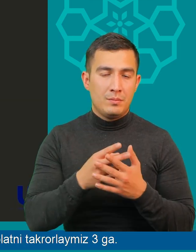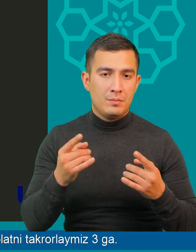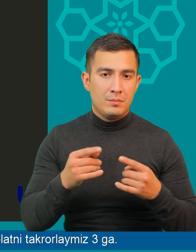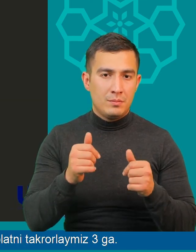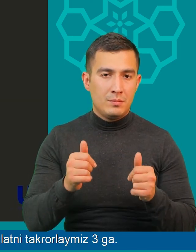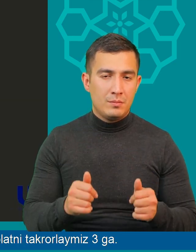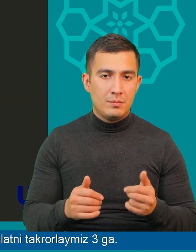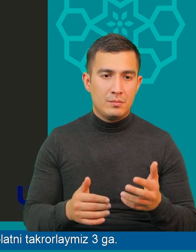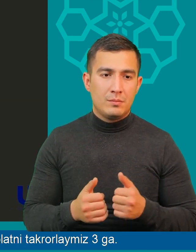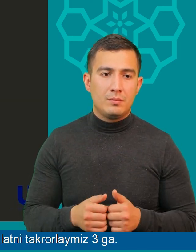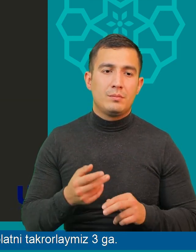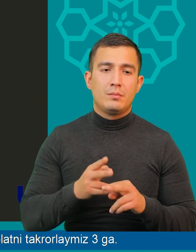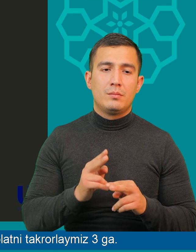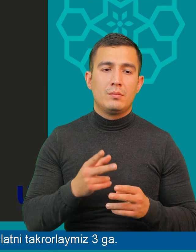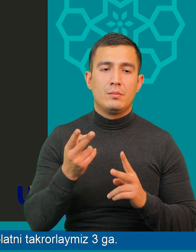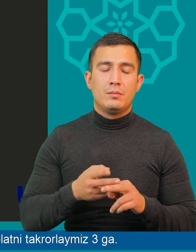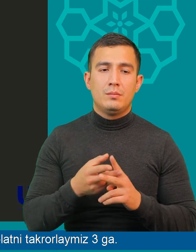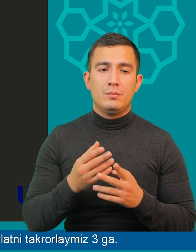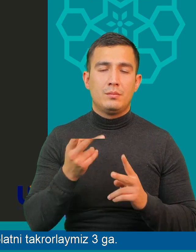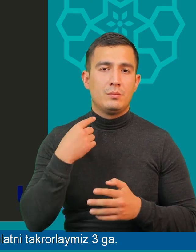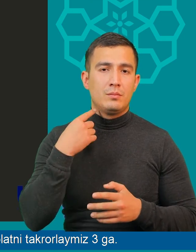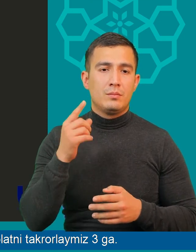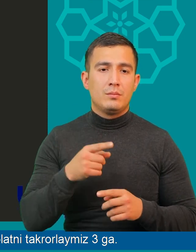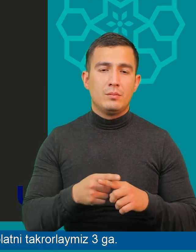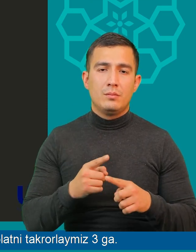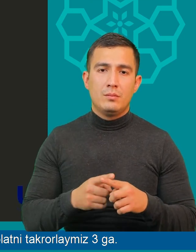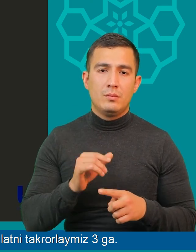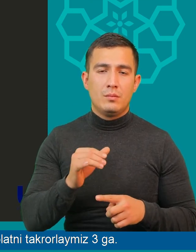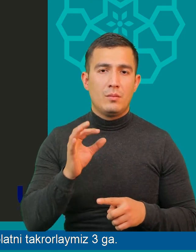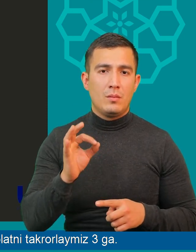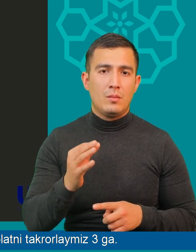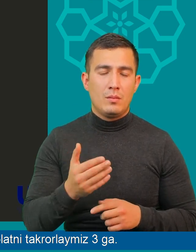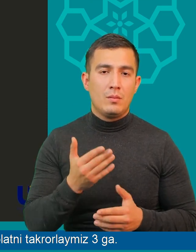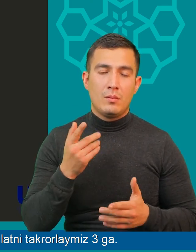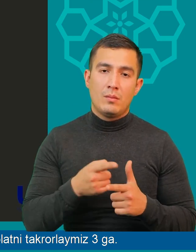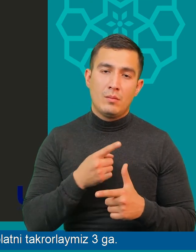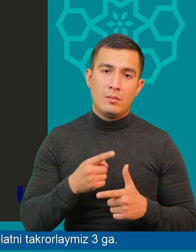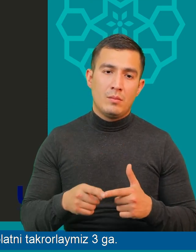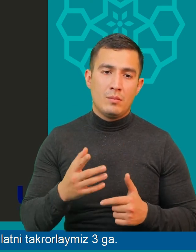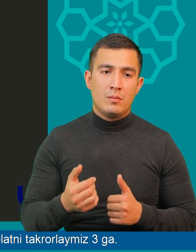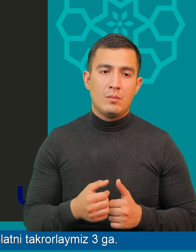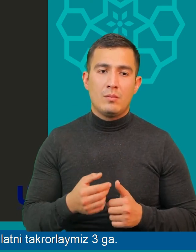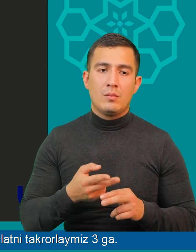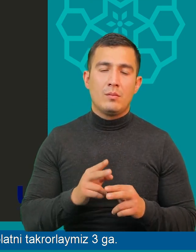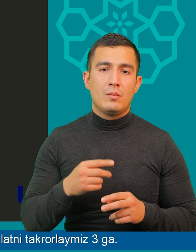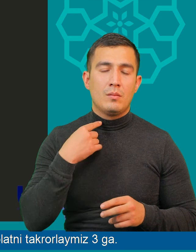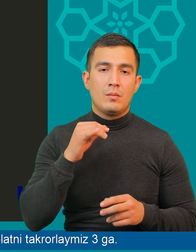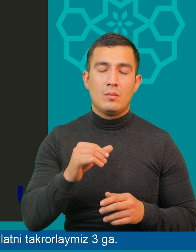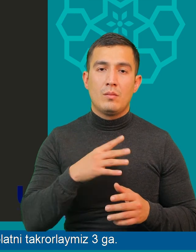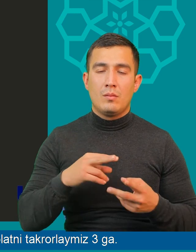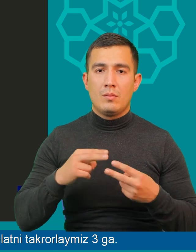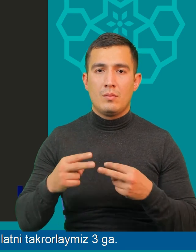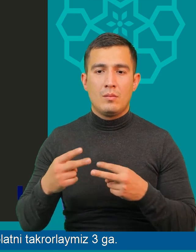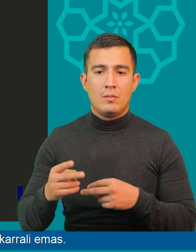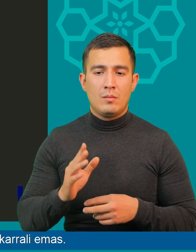ni bo'laman 2 ga. Qoldig'im teng bo'lsa 0 ga yoki xuddi shu ifodani